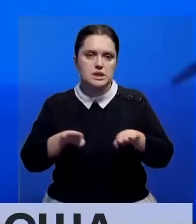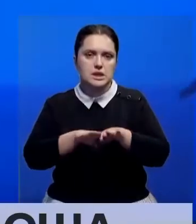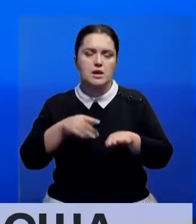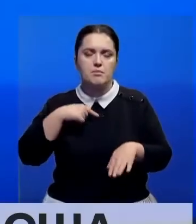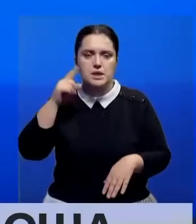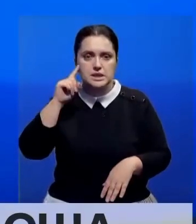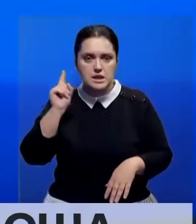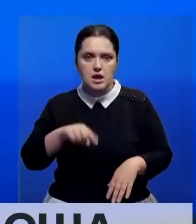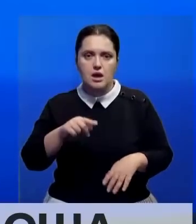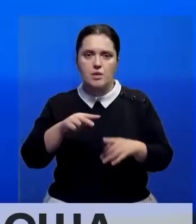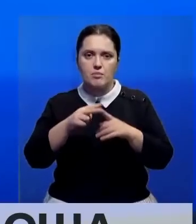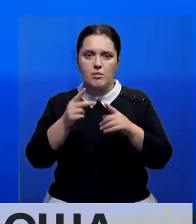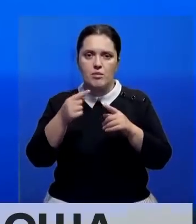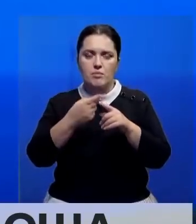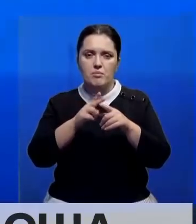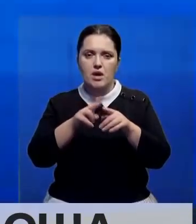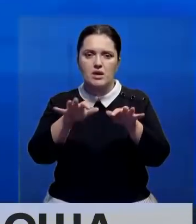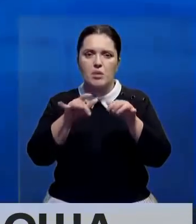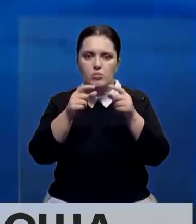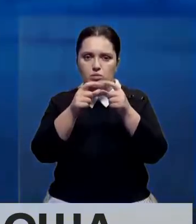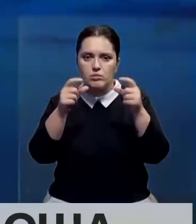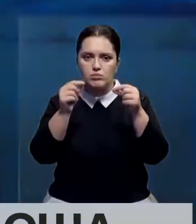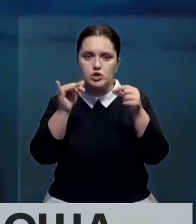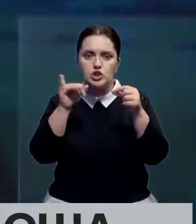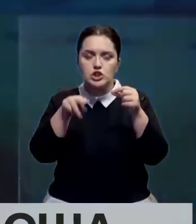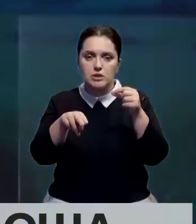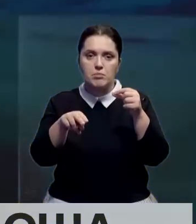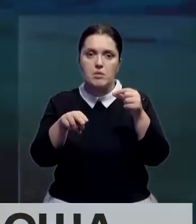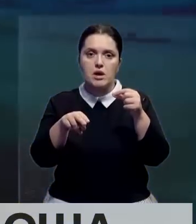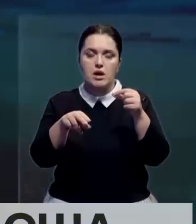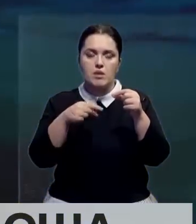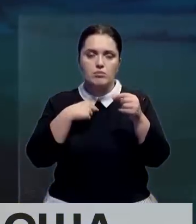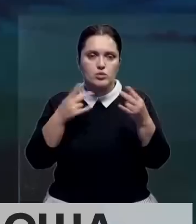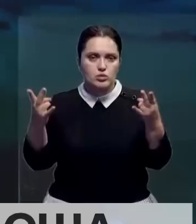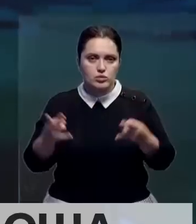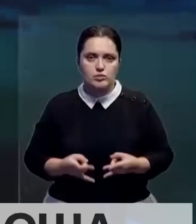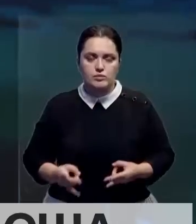что полупроводники — это маленькие компьютерные чипы, которые повсеместно присутствуют в нашей жизни.